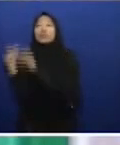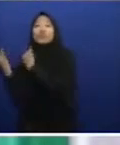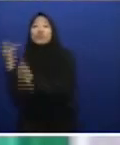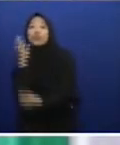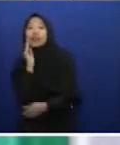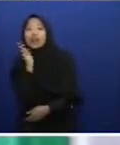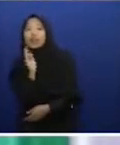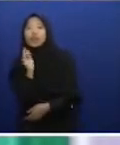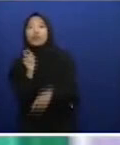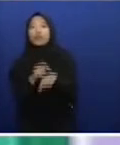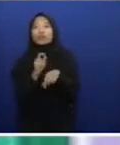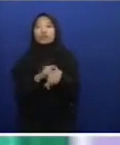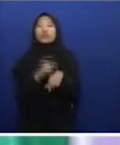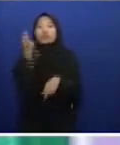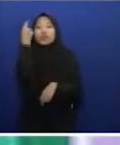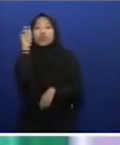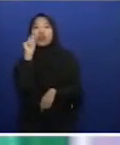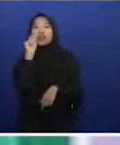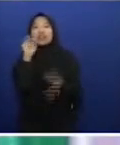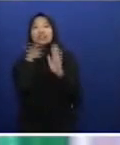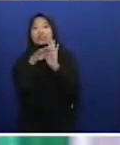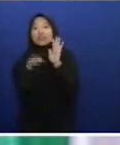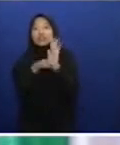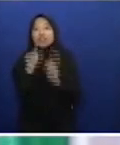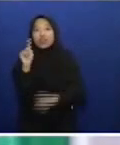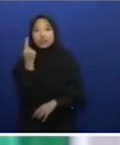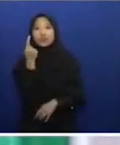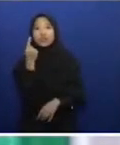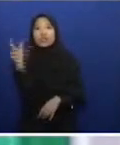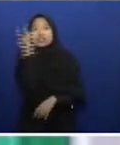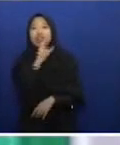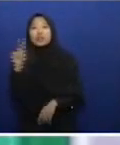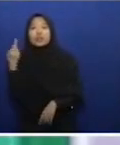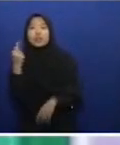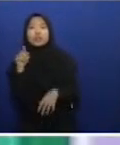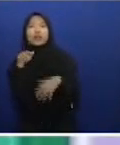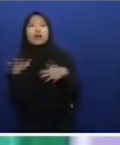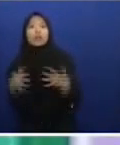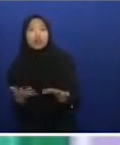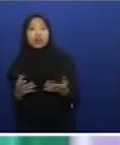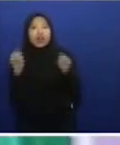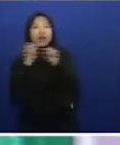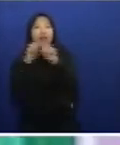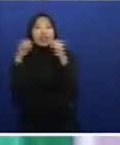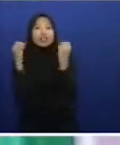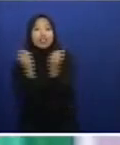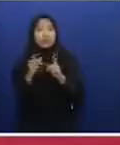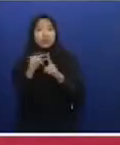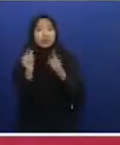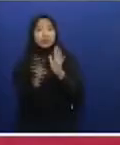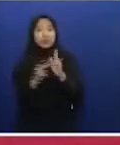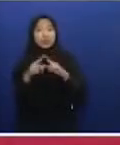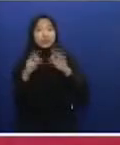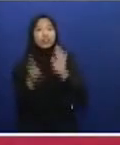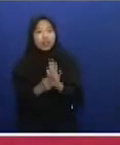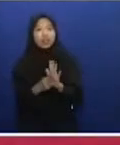begitu masuk semester 1, yang saya cari pertama adalah organisasi ekstra kampus. Kenapa